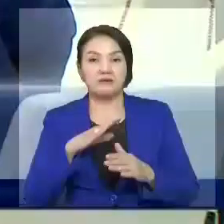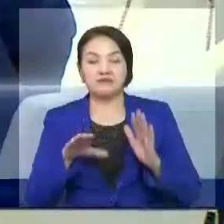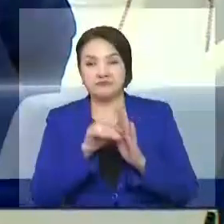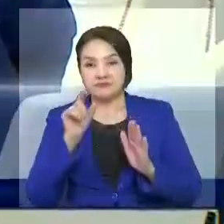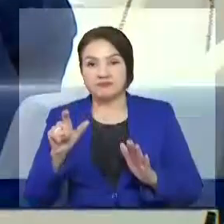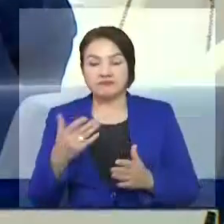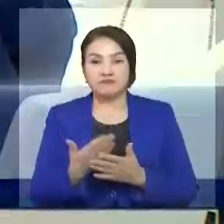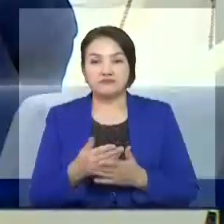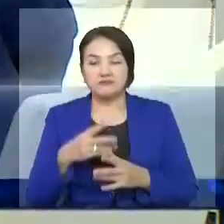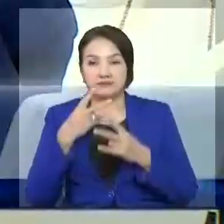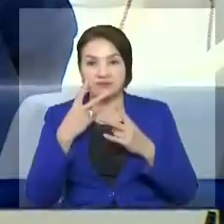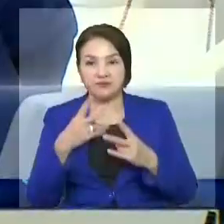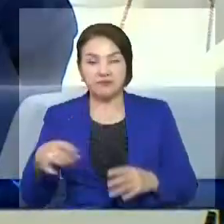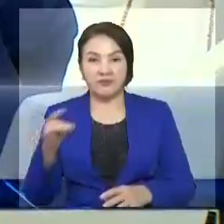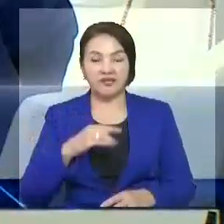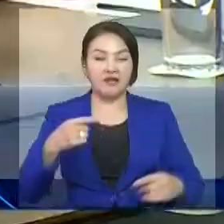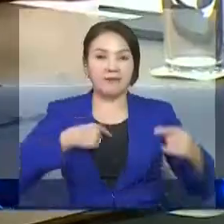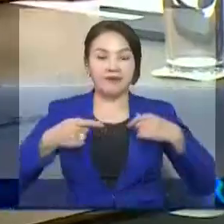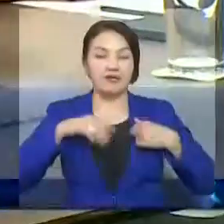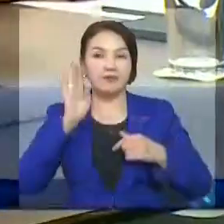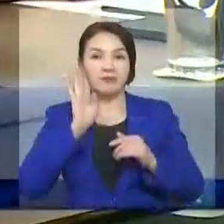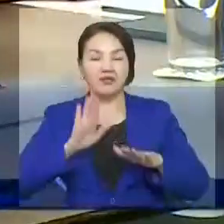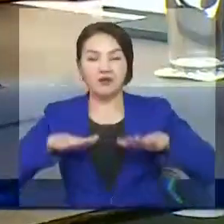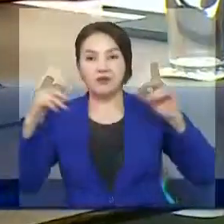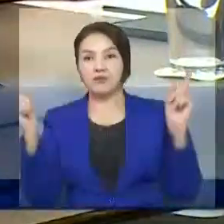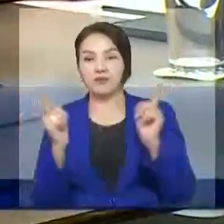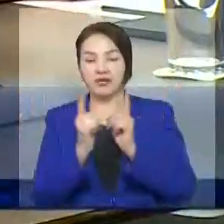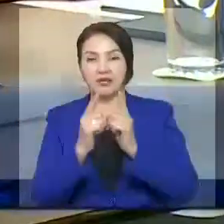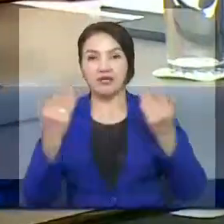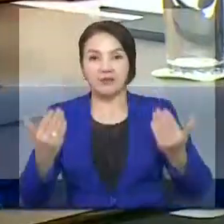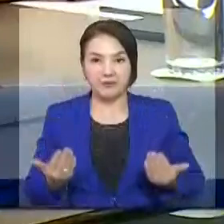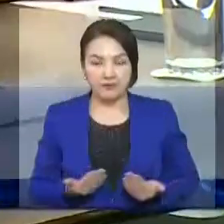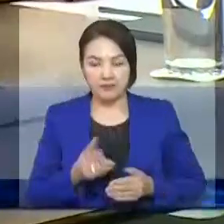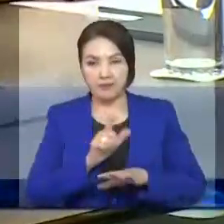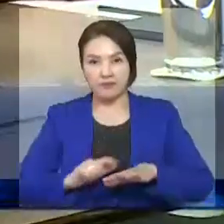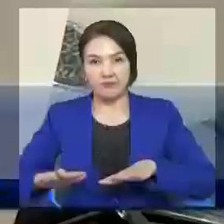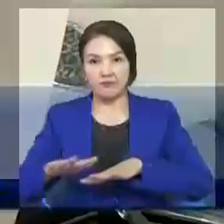депутаты Мажилиса посетят районы, пострадавшие от паводка, и встретятся с местными жителями.